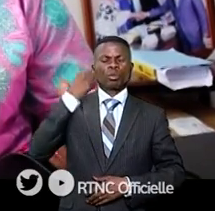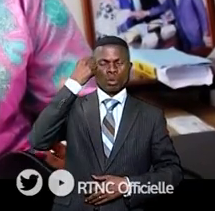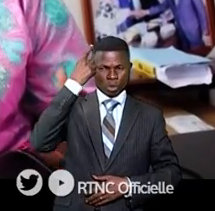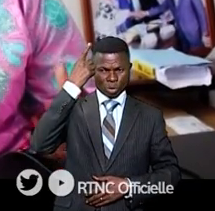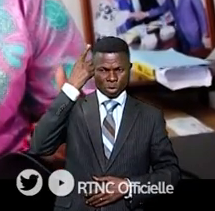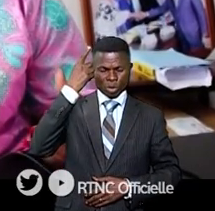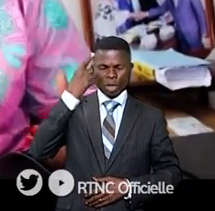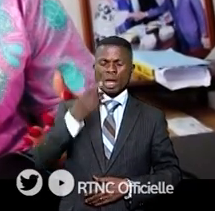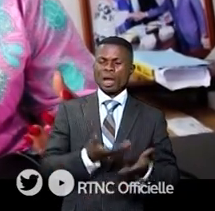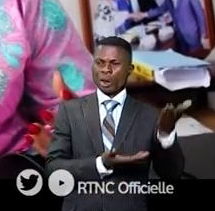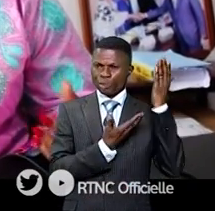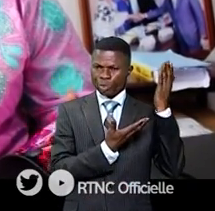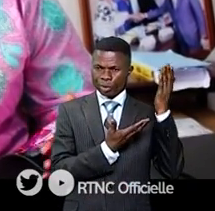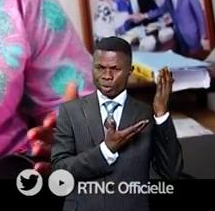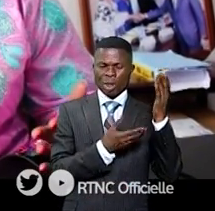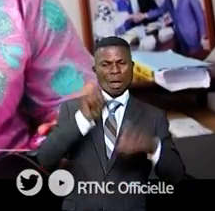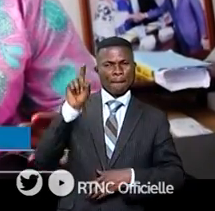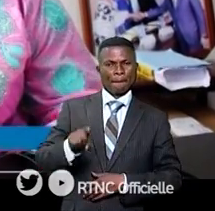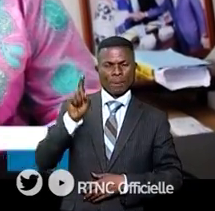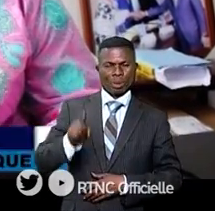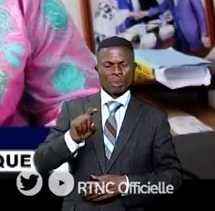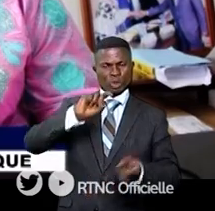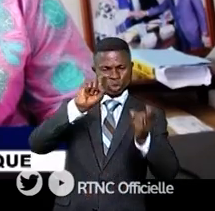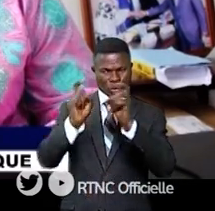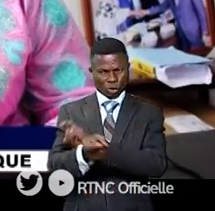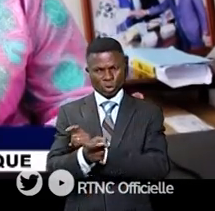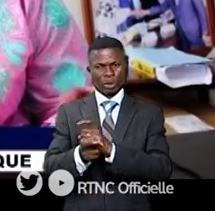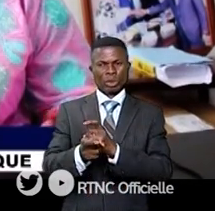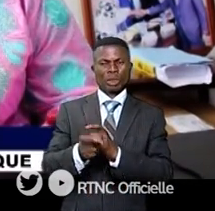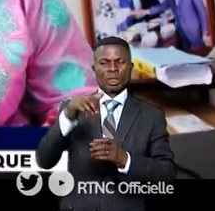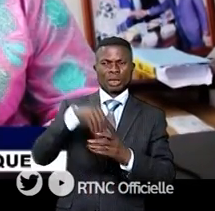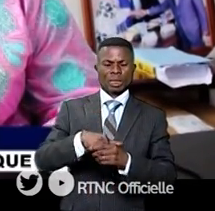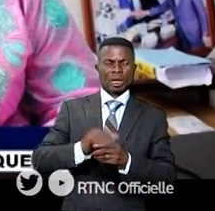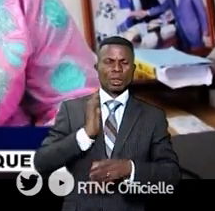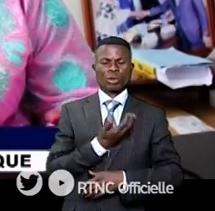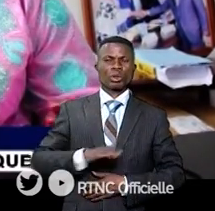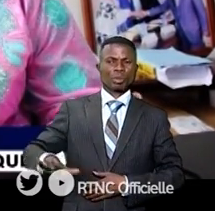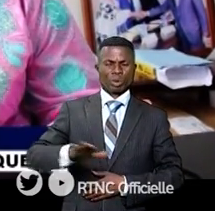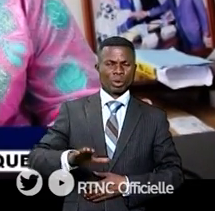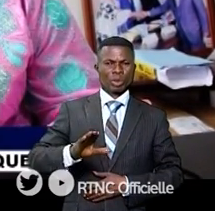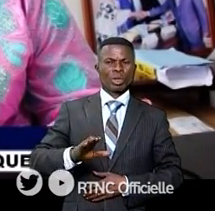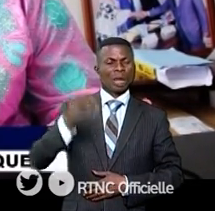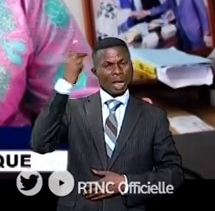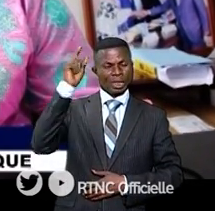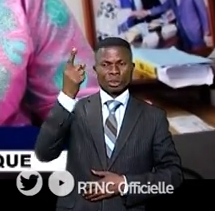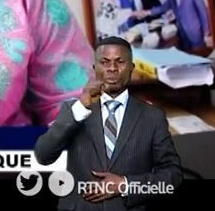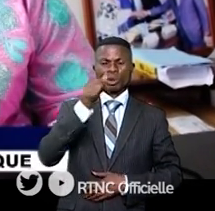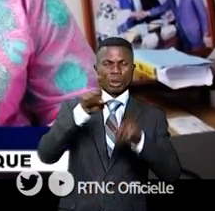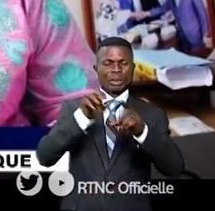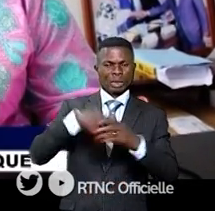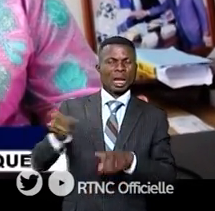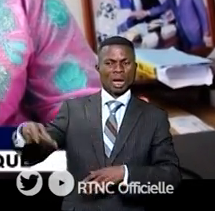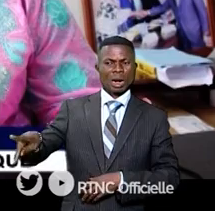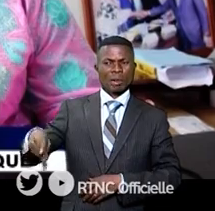de l'ampleur et de ce besoin de la réforme au niveau de la République, pas seulement à Kinshasa, mais aussi dans